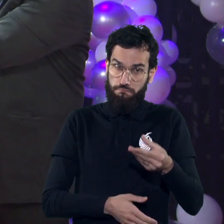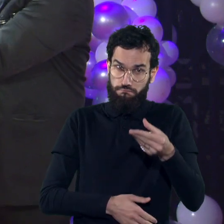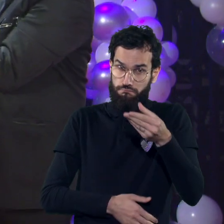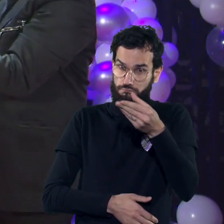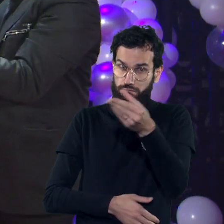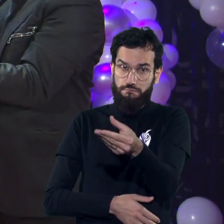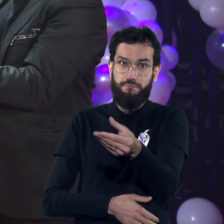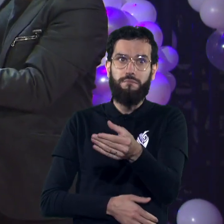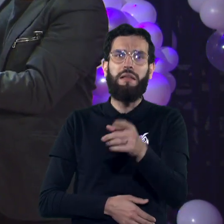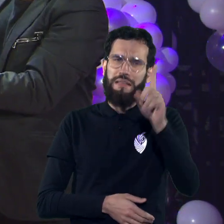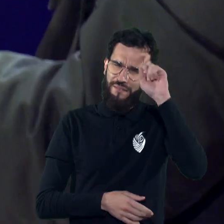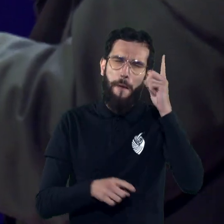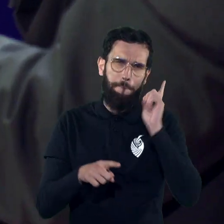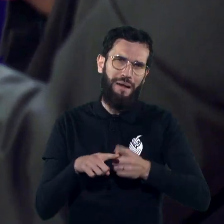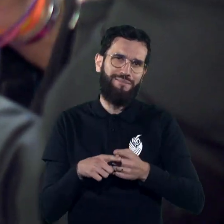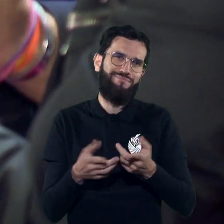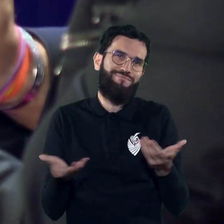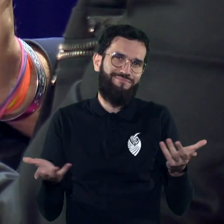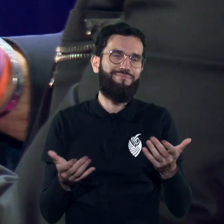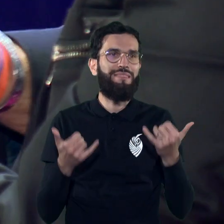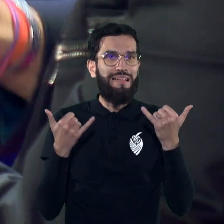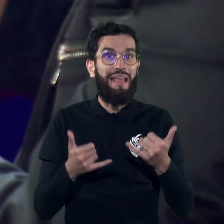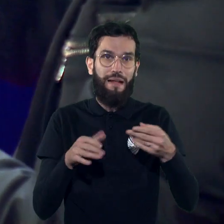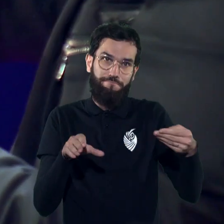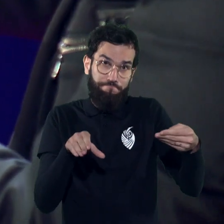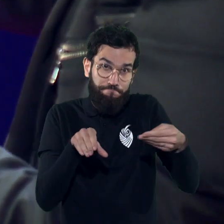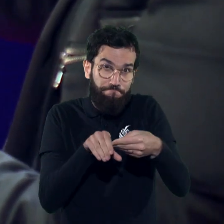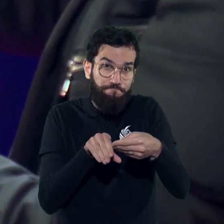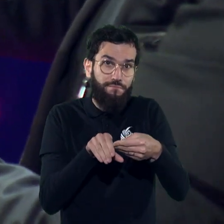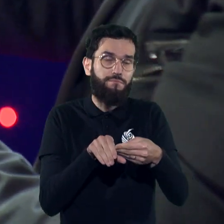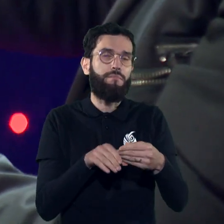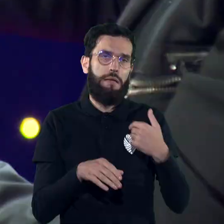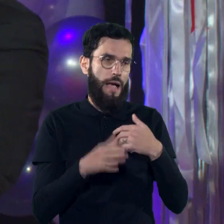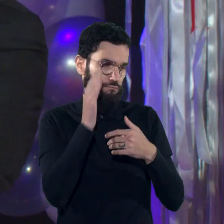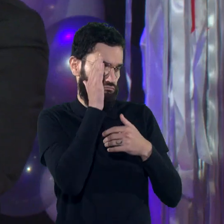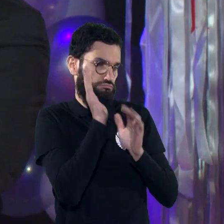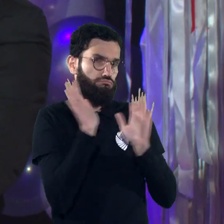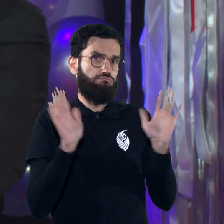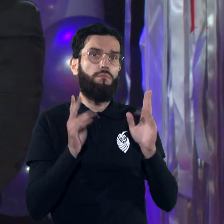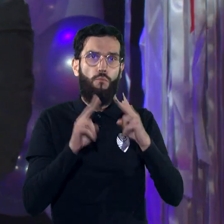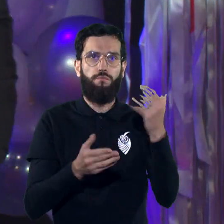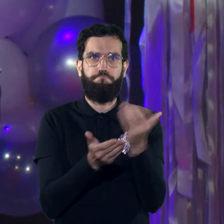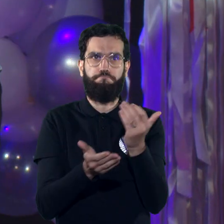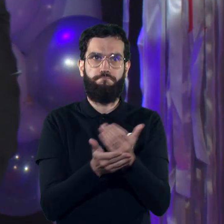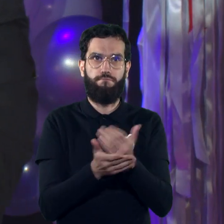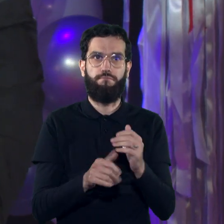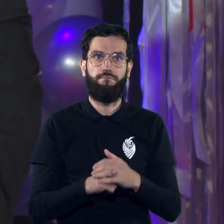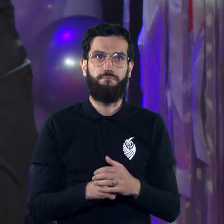a ja viem, že ty presne vieš, čo s tým máš urobiť. Takže kartu daj do toho balíčku, stále balíčku, sa nepozerám tak. A môžeš to